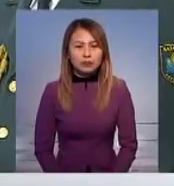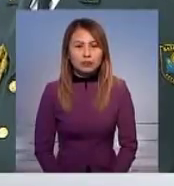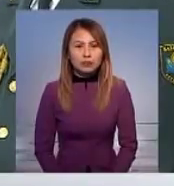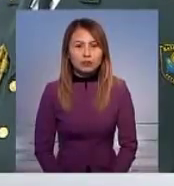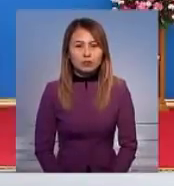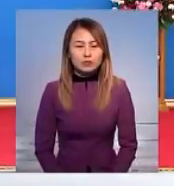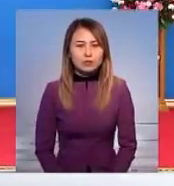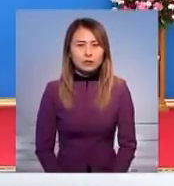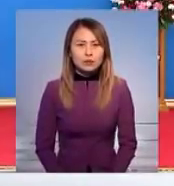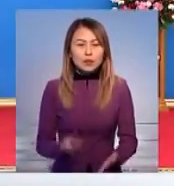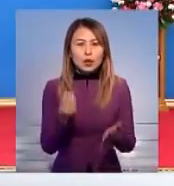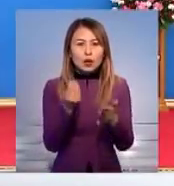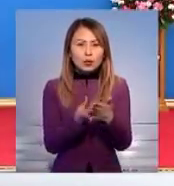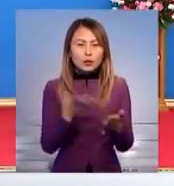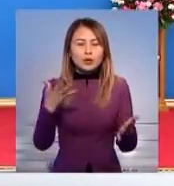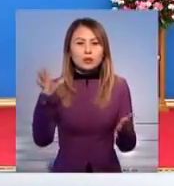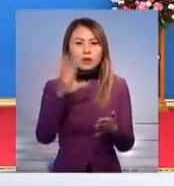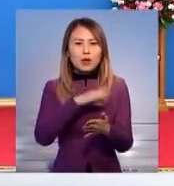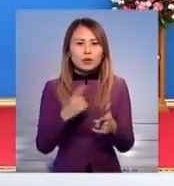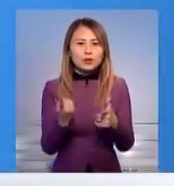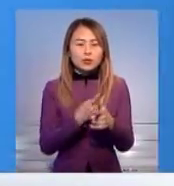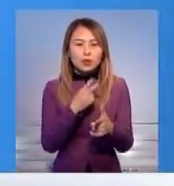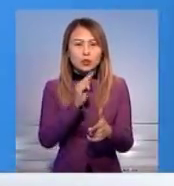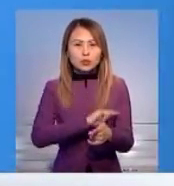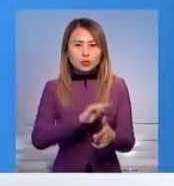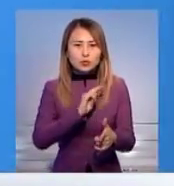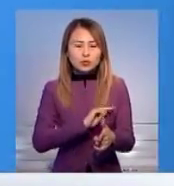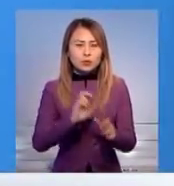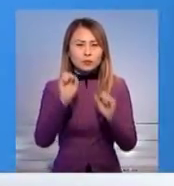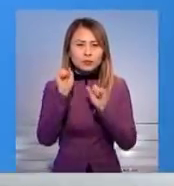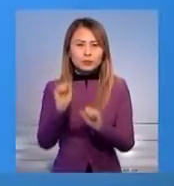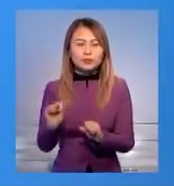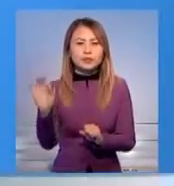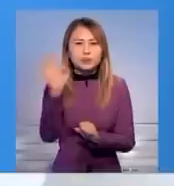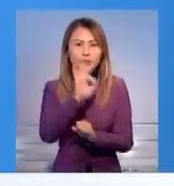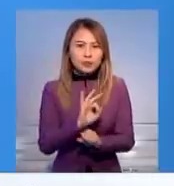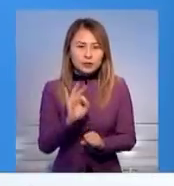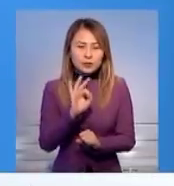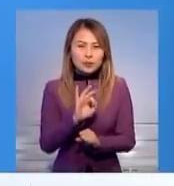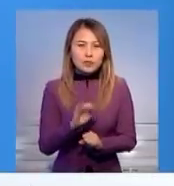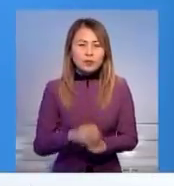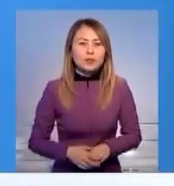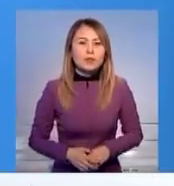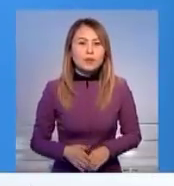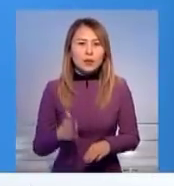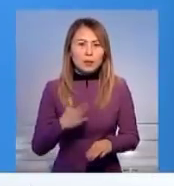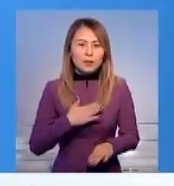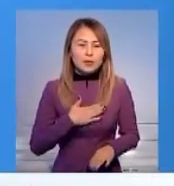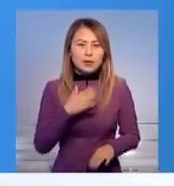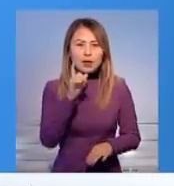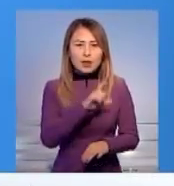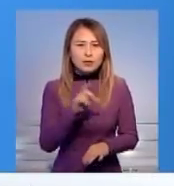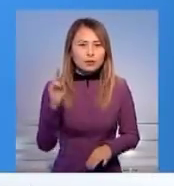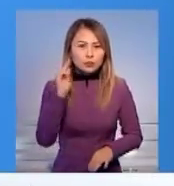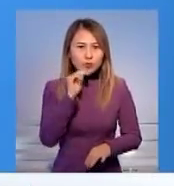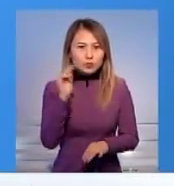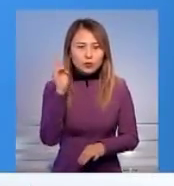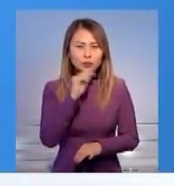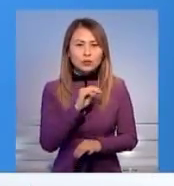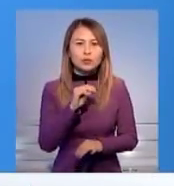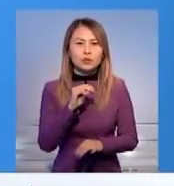Құрметті қарулы күштерінің саласында жұмыс істейтін, құқық қорғау саласында жұмыс істейтін біздің азаматтар, құрметті